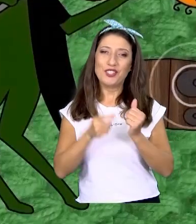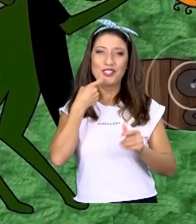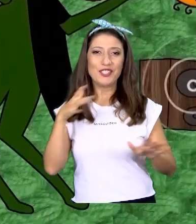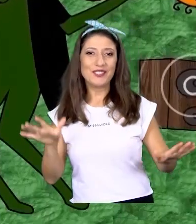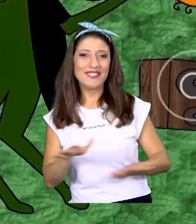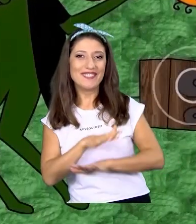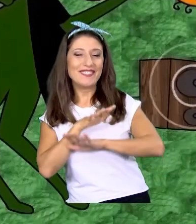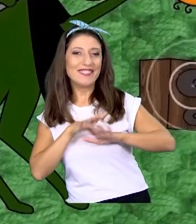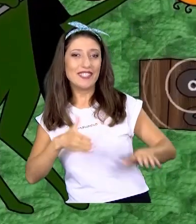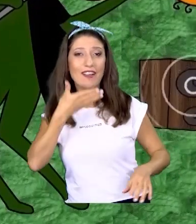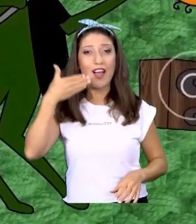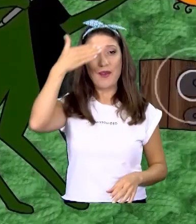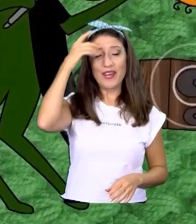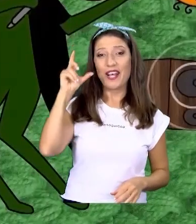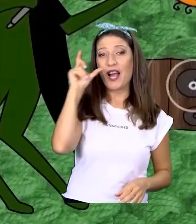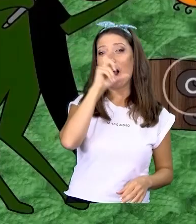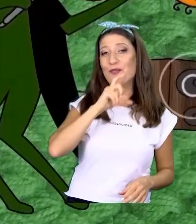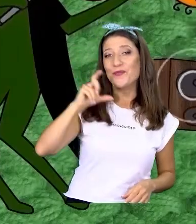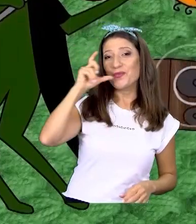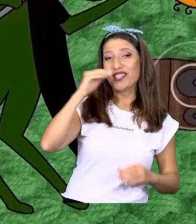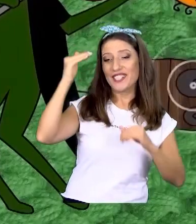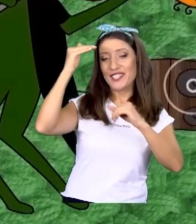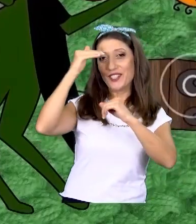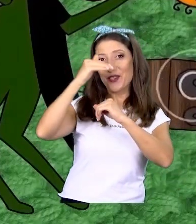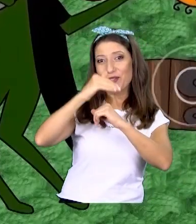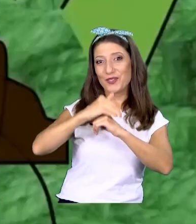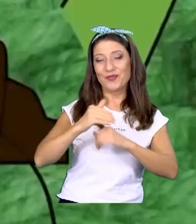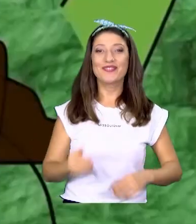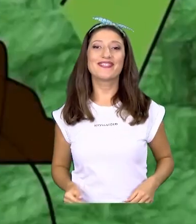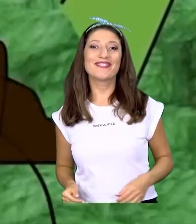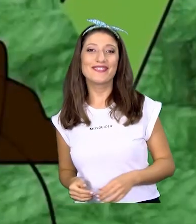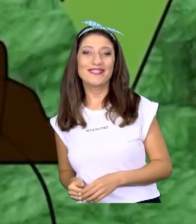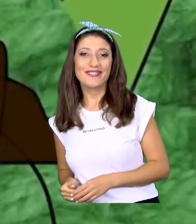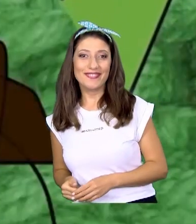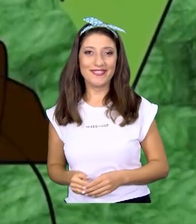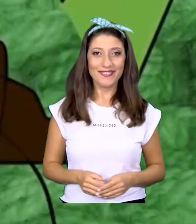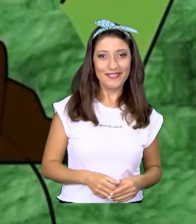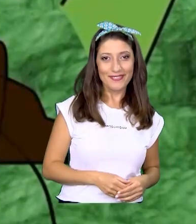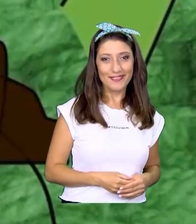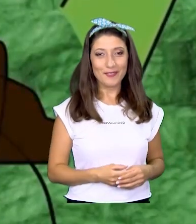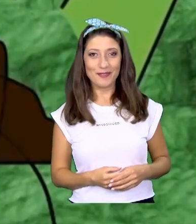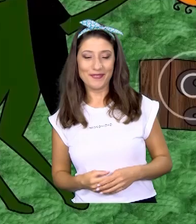միշտ երկում, ամրան կապույտ երեկոյով։